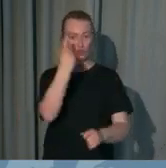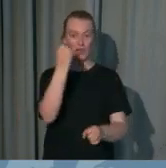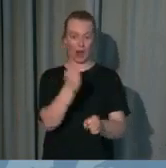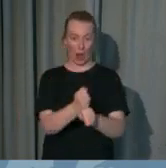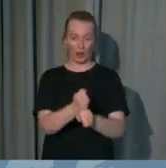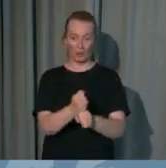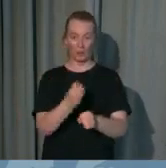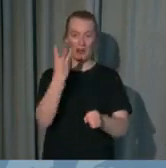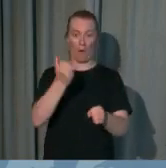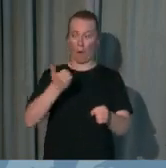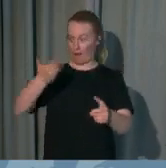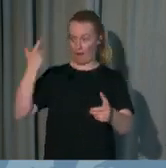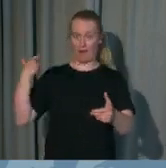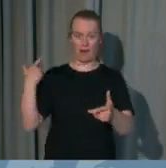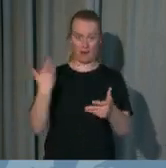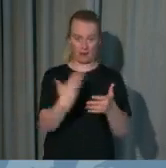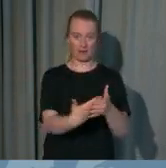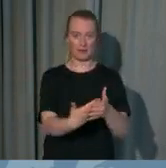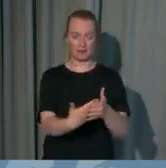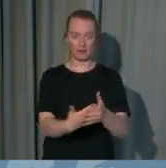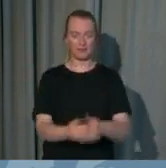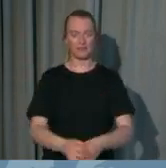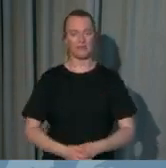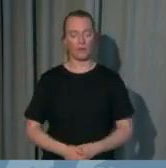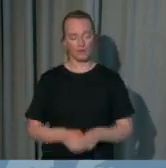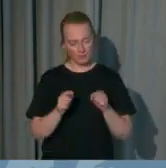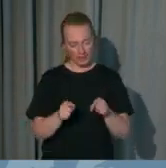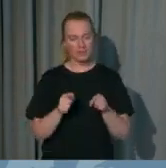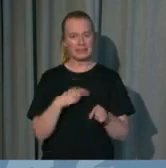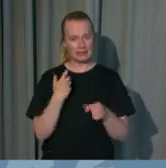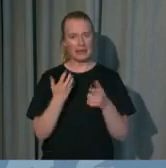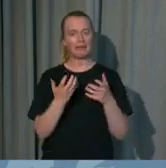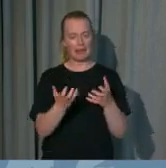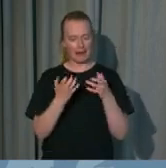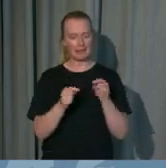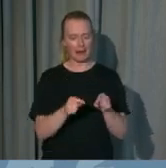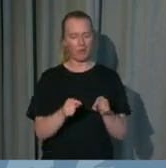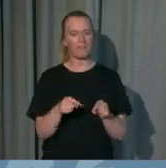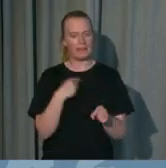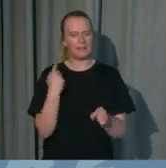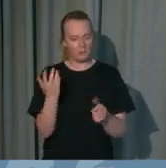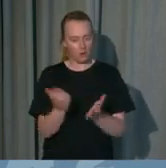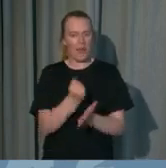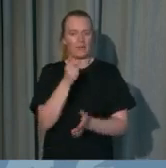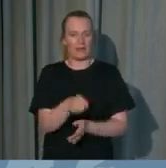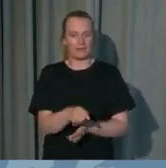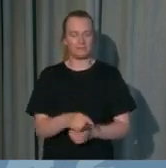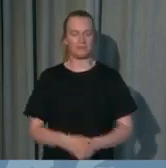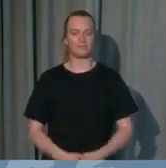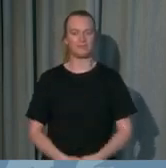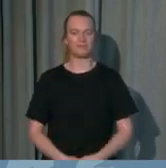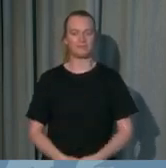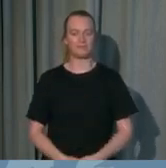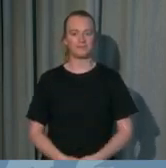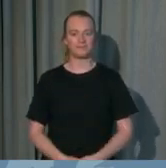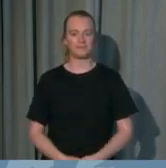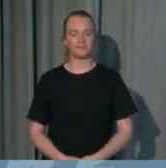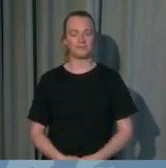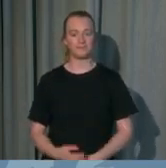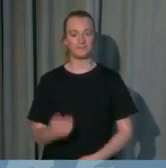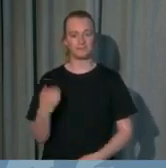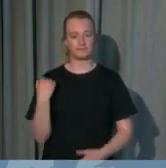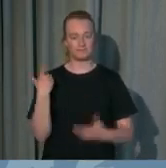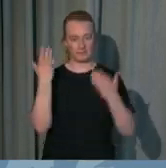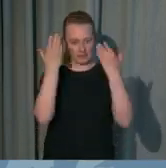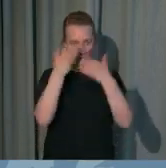3 år. Vi trengte det, og vi fortjente det. I natt har mine venner